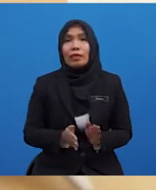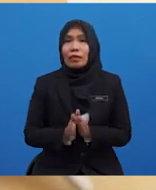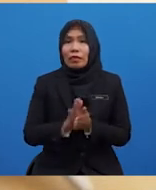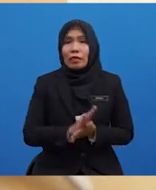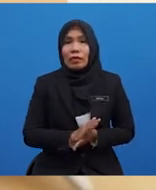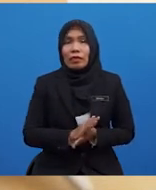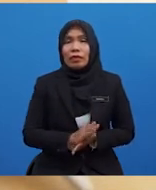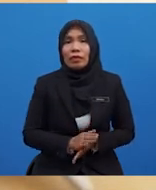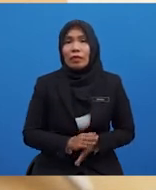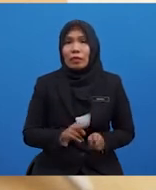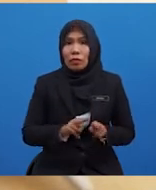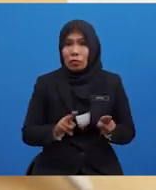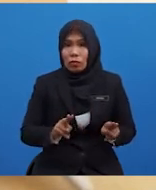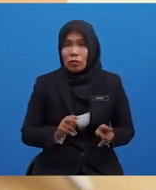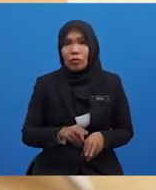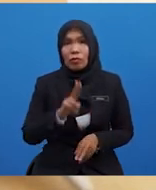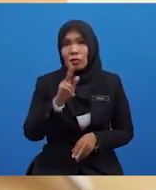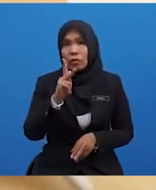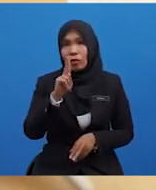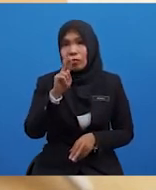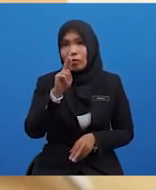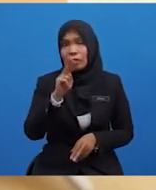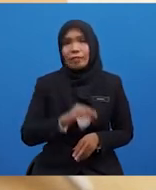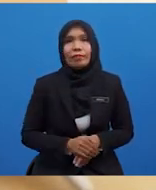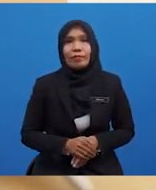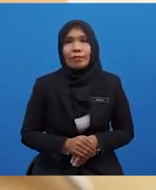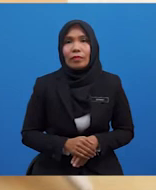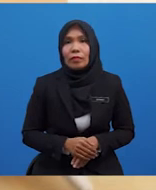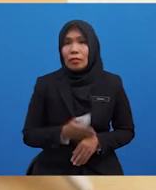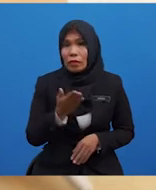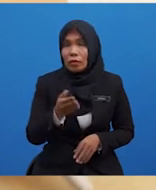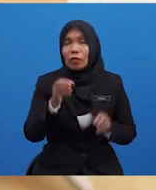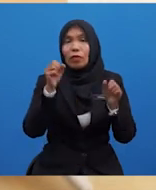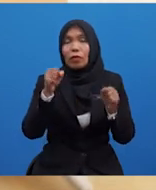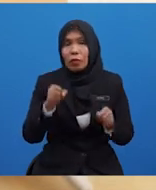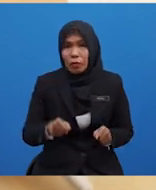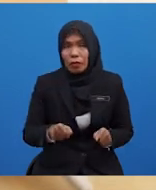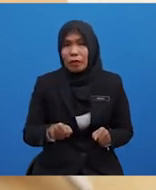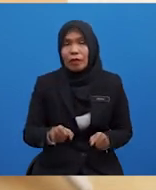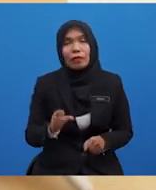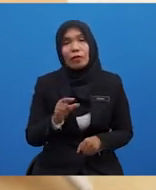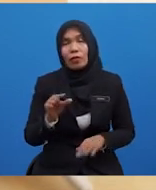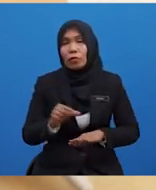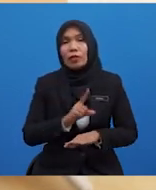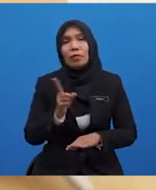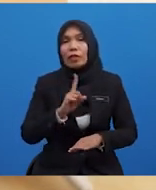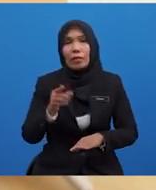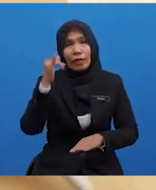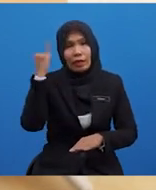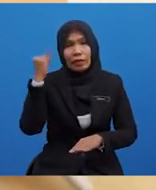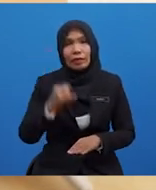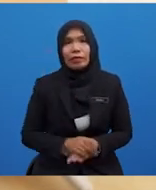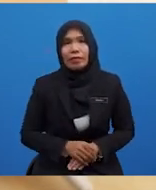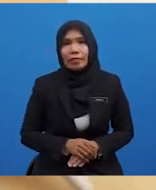Kamu bebas menyatakan mana-mana idea mengikut kehendak sendiri.